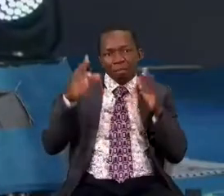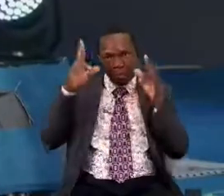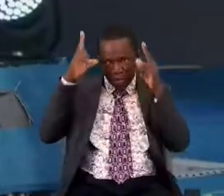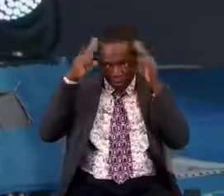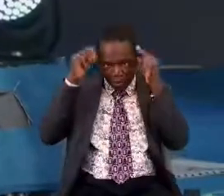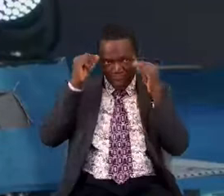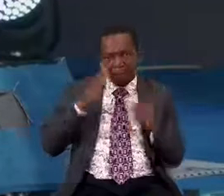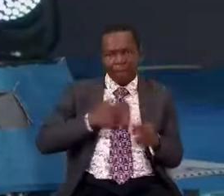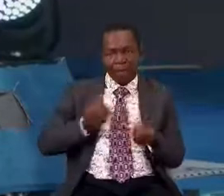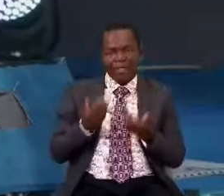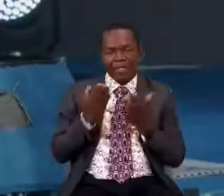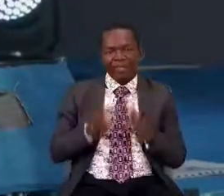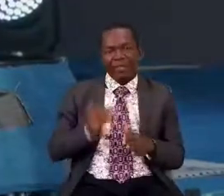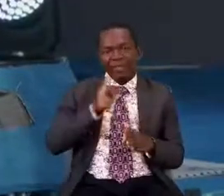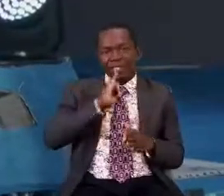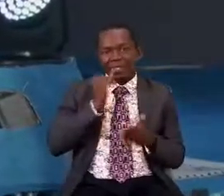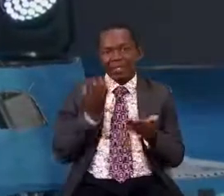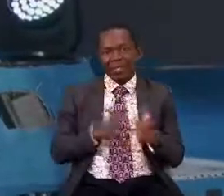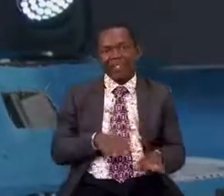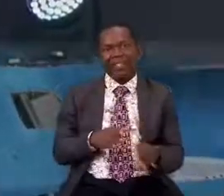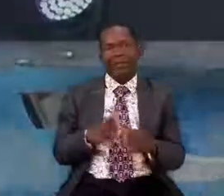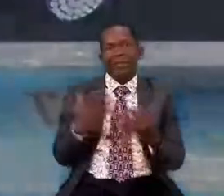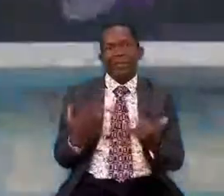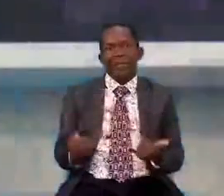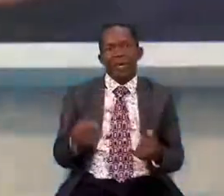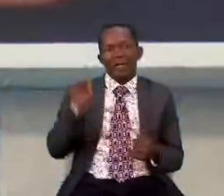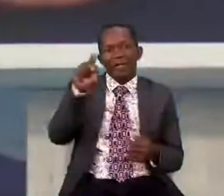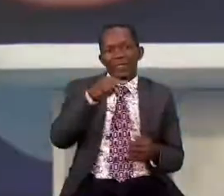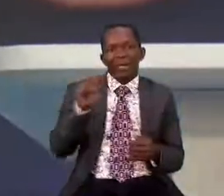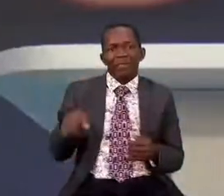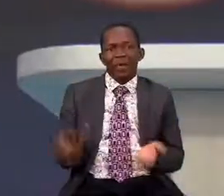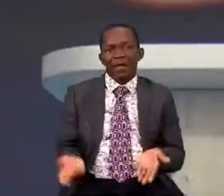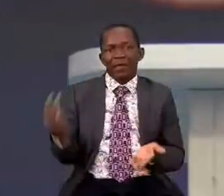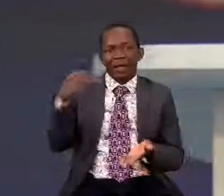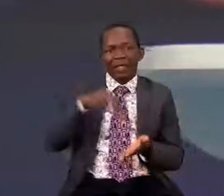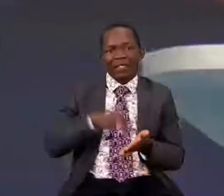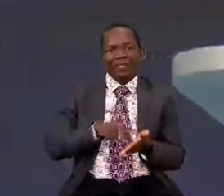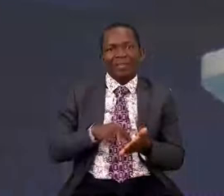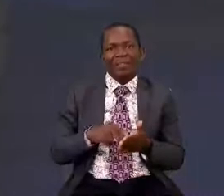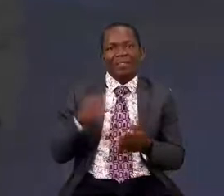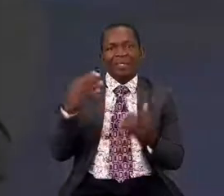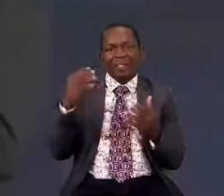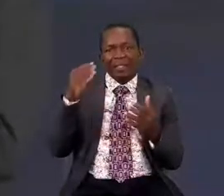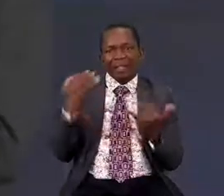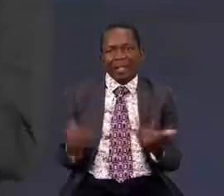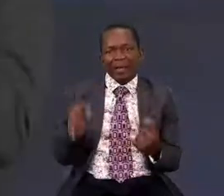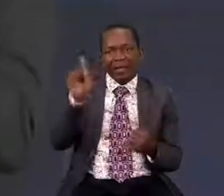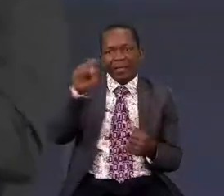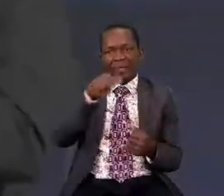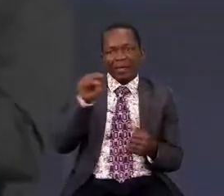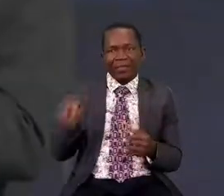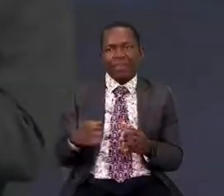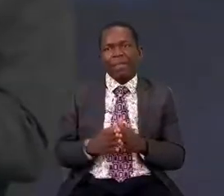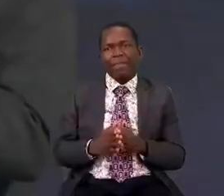Passe, lève-toi. parce que la nation avait besoin d'un dirigeant. Et